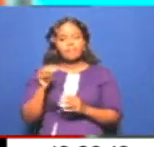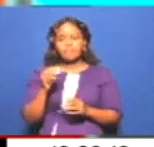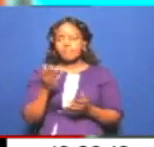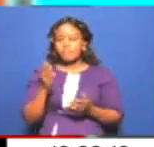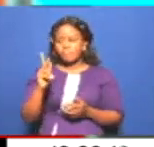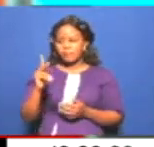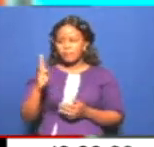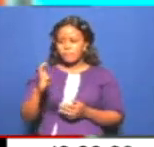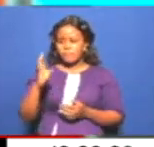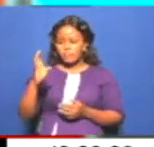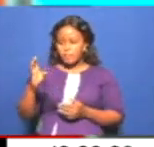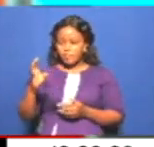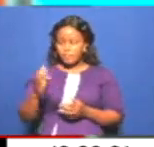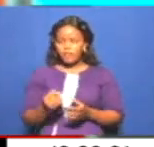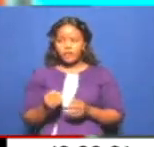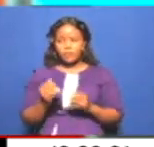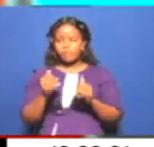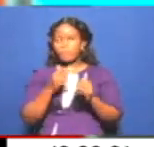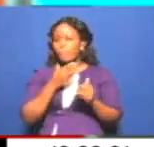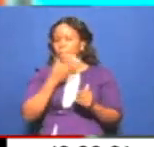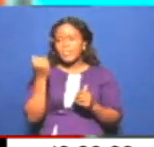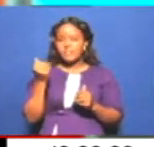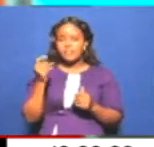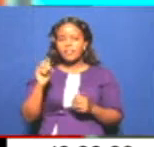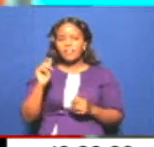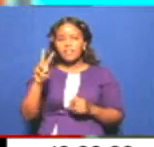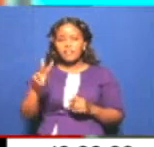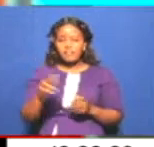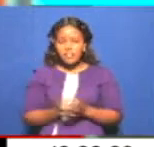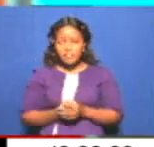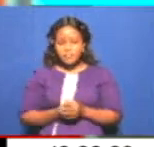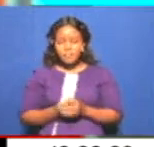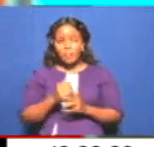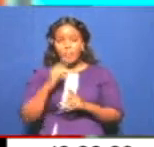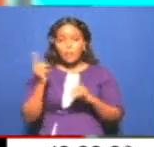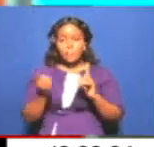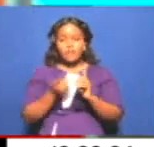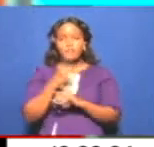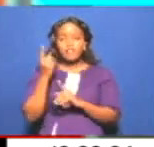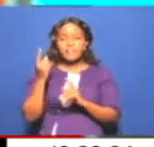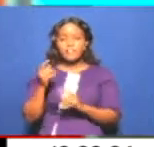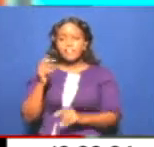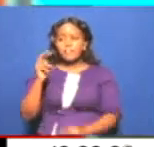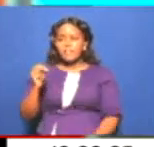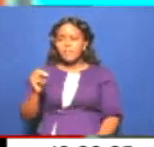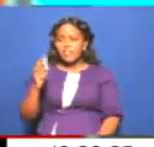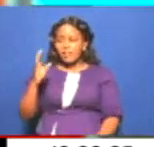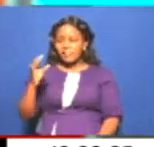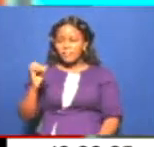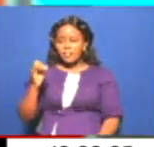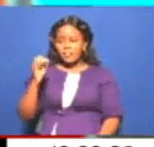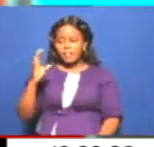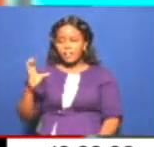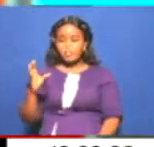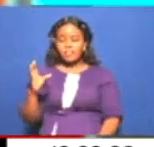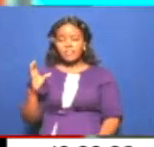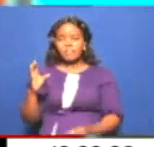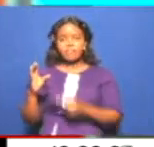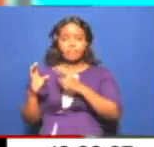Na tukizingatia haswa tume hii ya the National Cohesion Integration